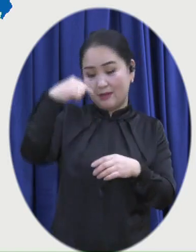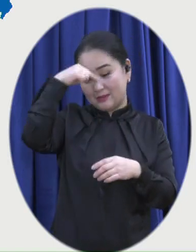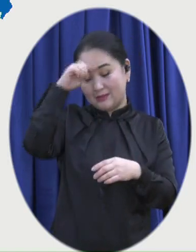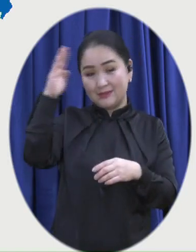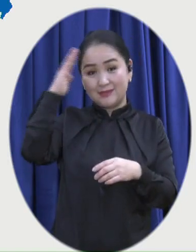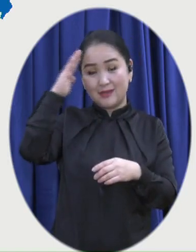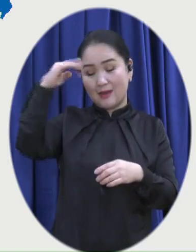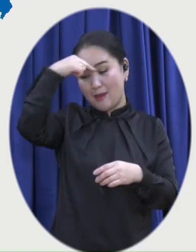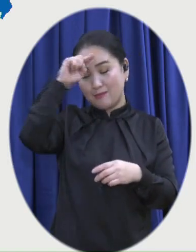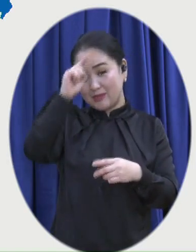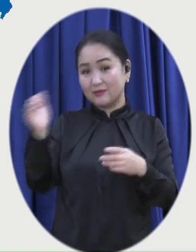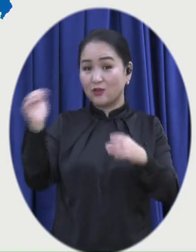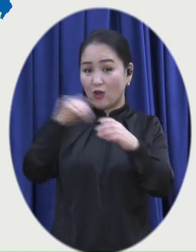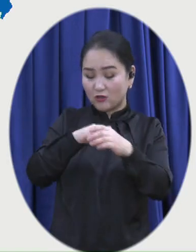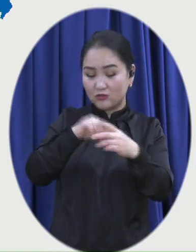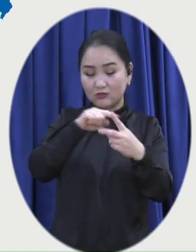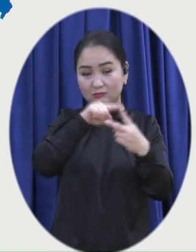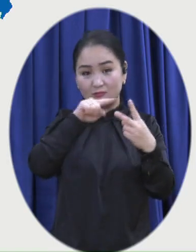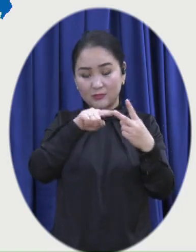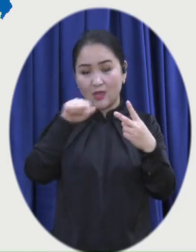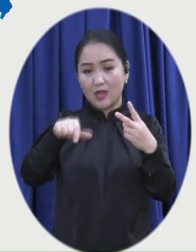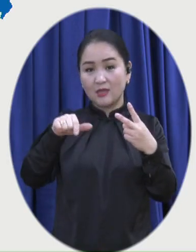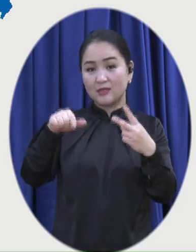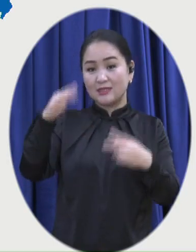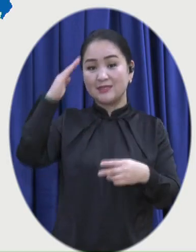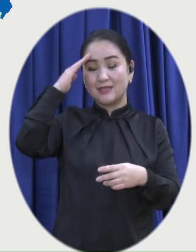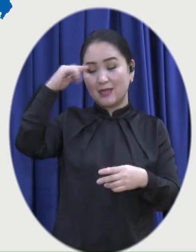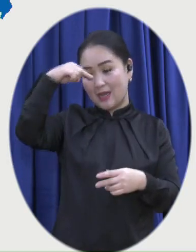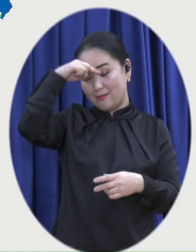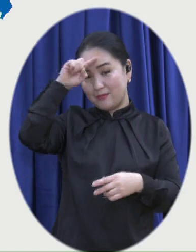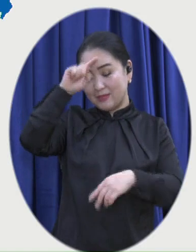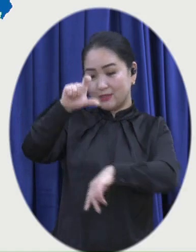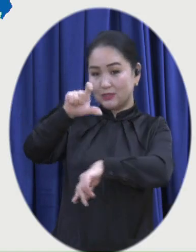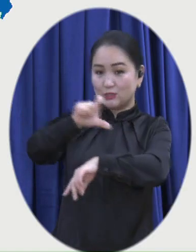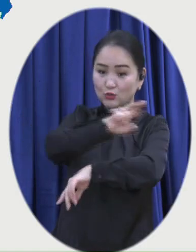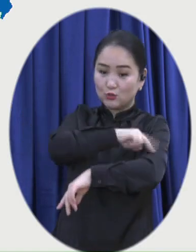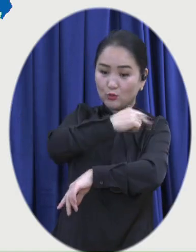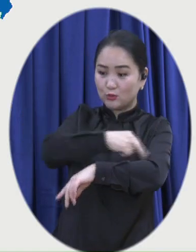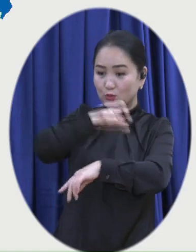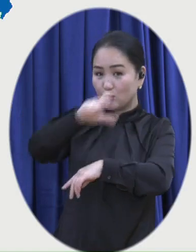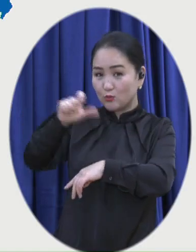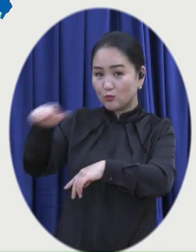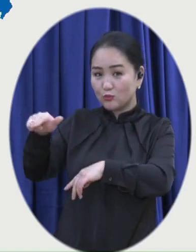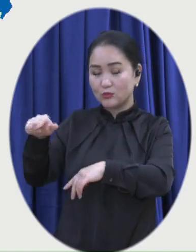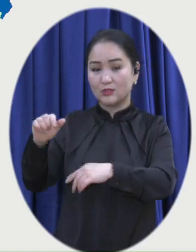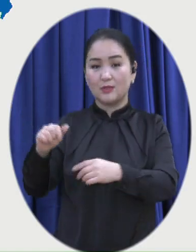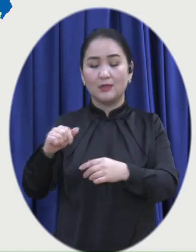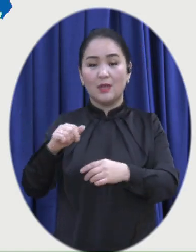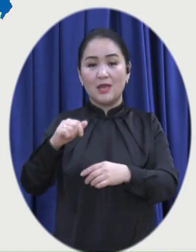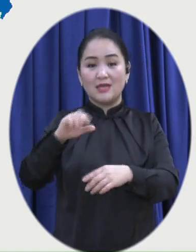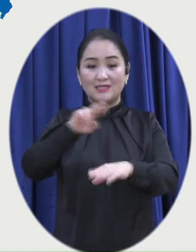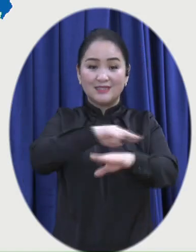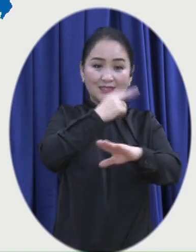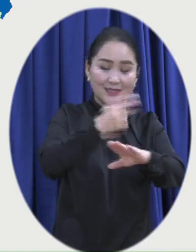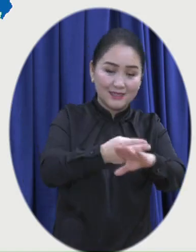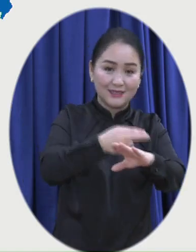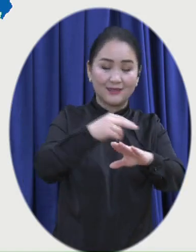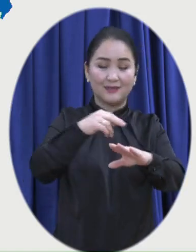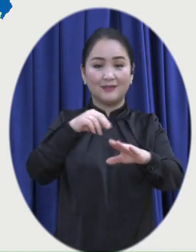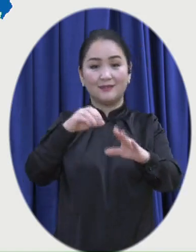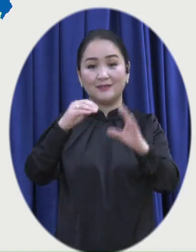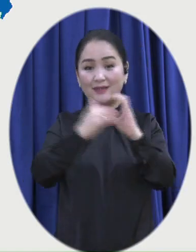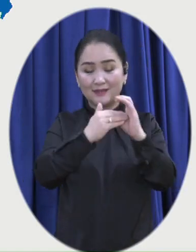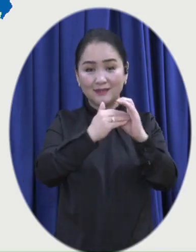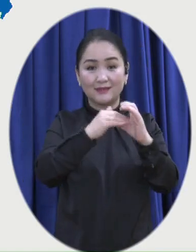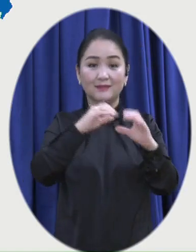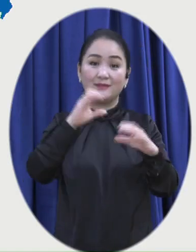байгаа учраас тэнд ажиллаж байгаа эмч сувилагч нар маань одоо өнөөдөртөө Сэлэнг аймаг, Дархан аймаг, Дархан уул аймаг, Орхон аймаг,